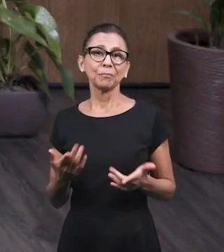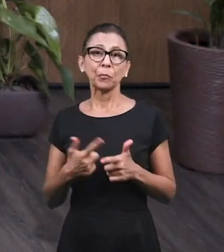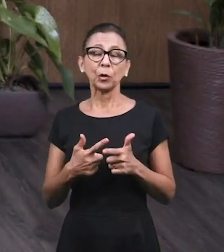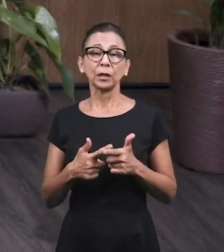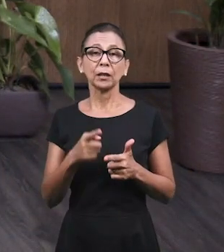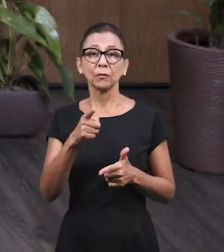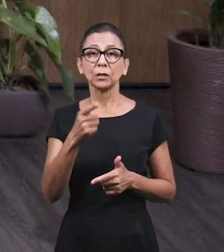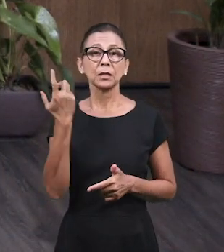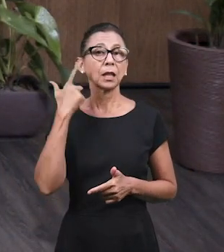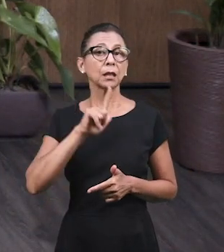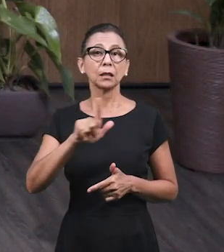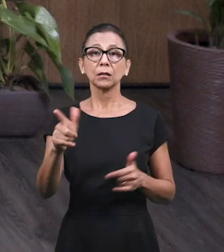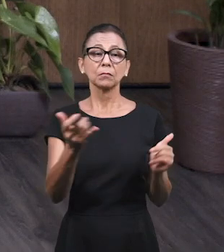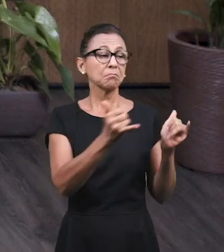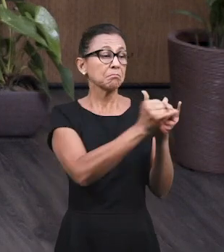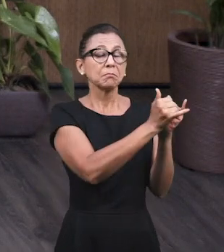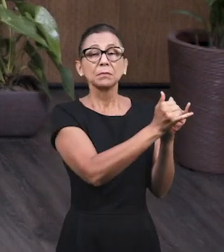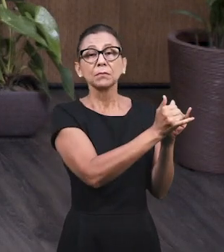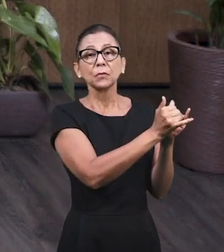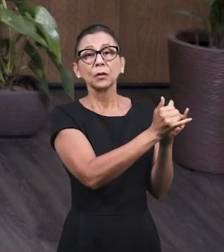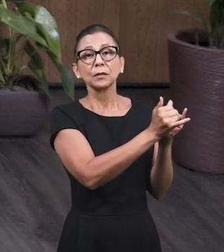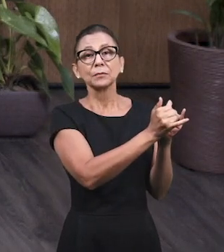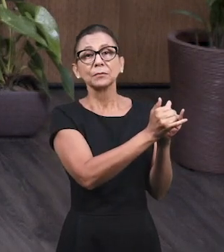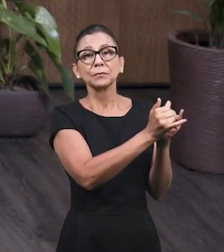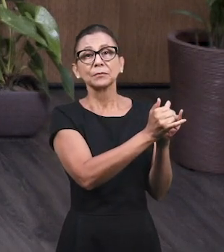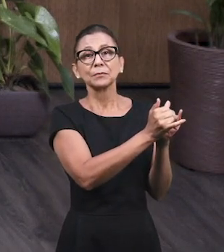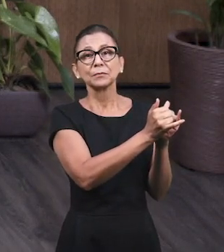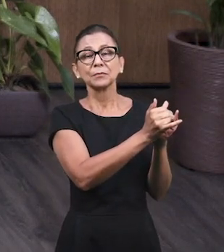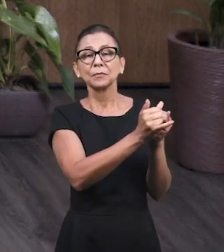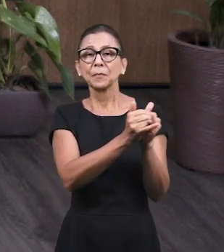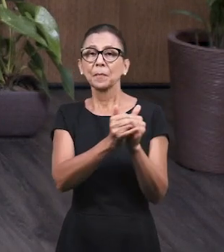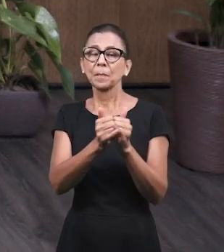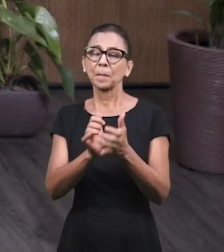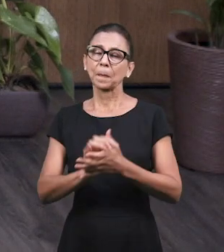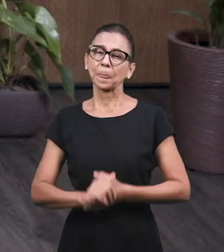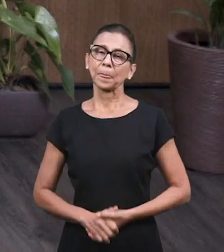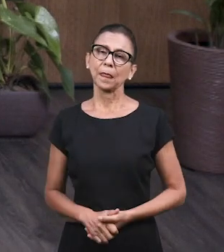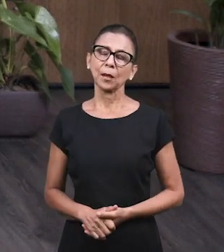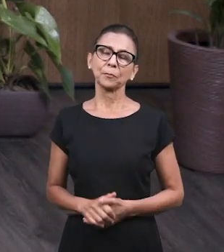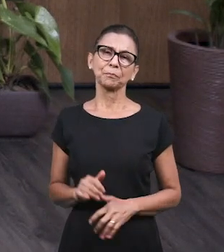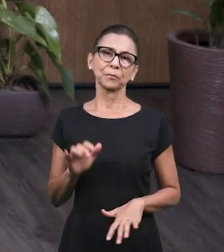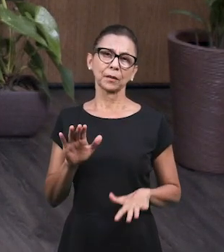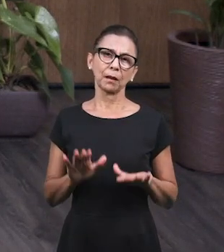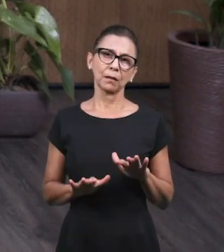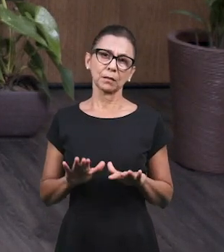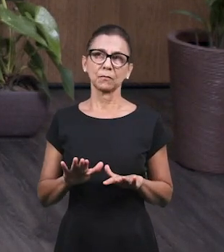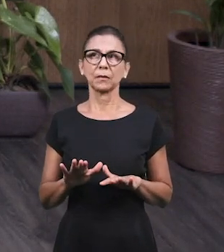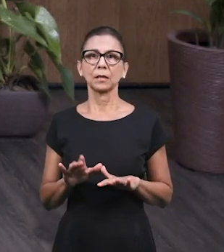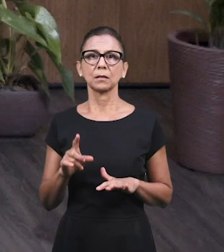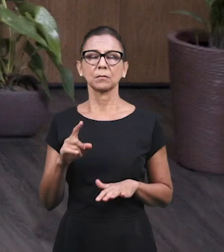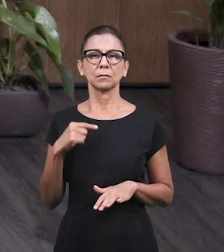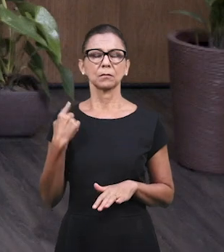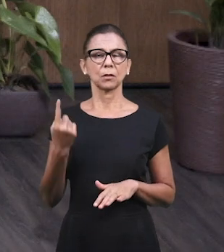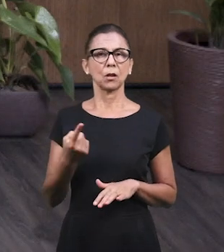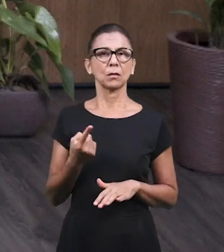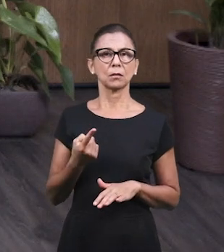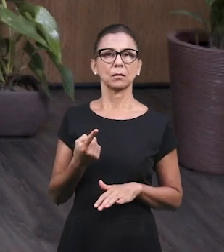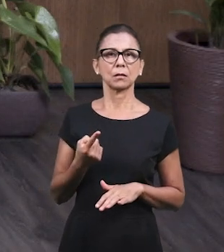comme se trouve dans la lettre aux Éphésiens. La colère, Daniel, nous pouvons dire ce sentiment de,